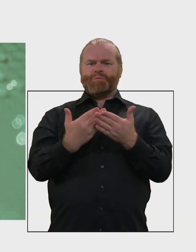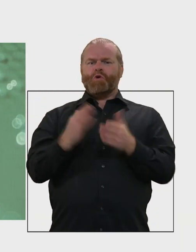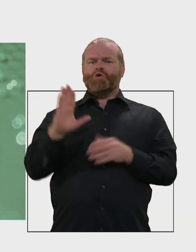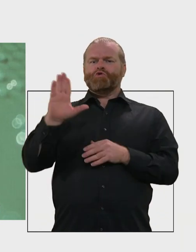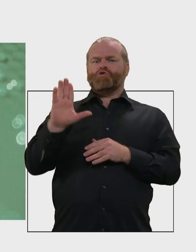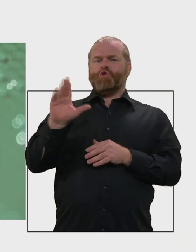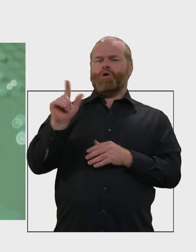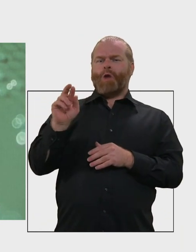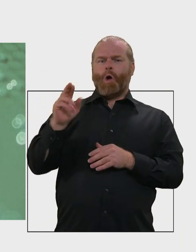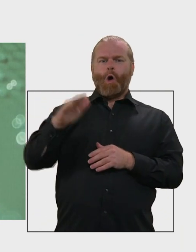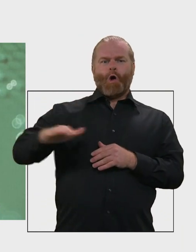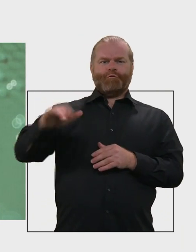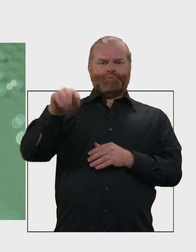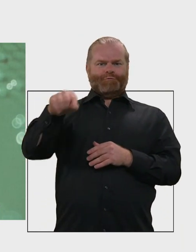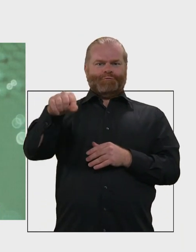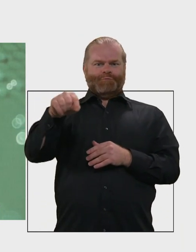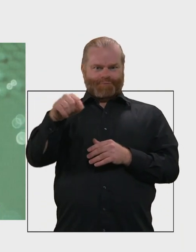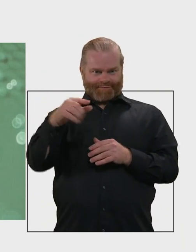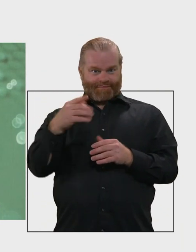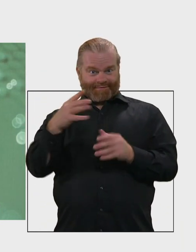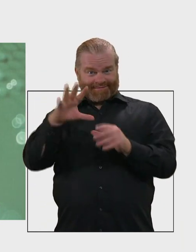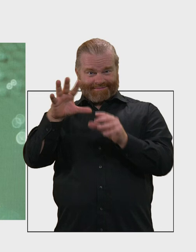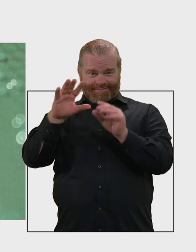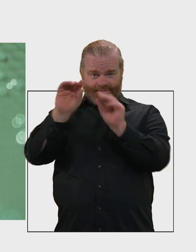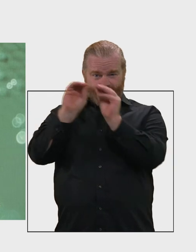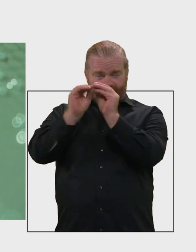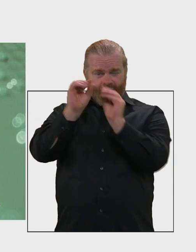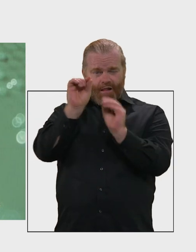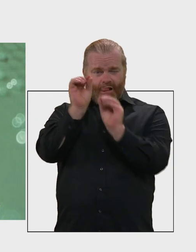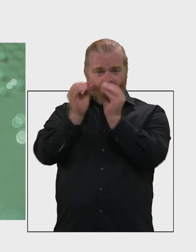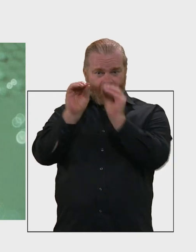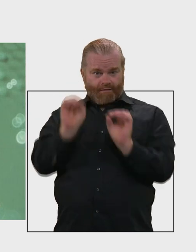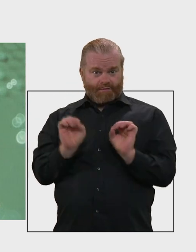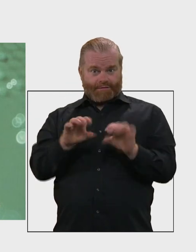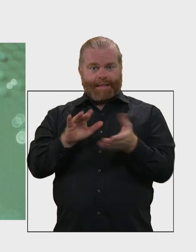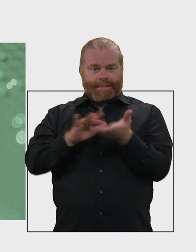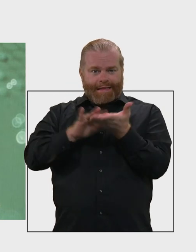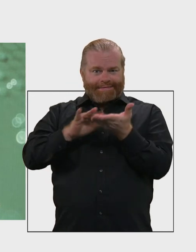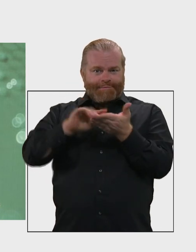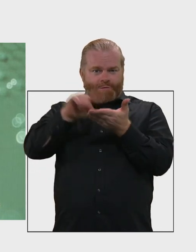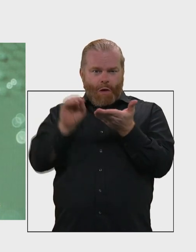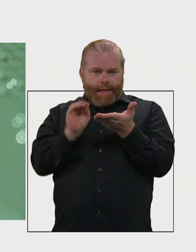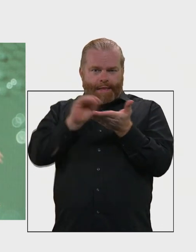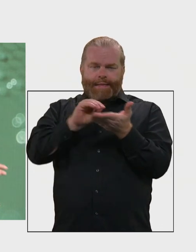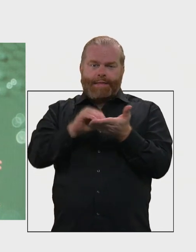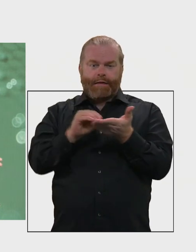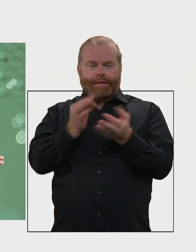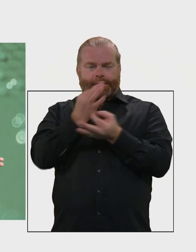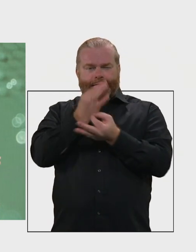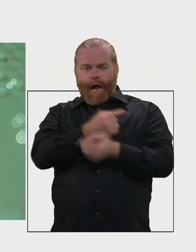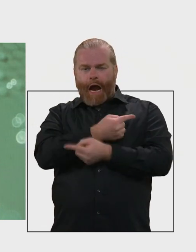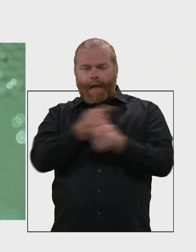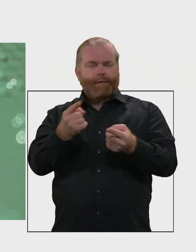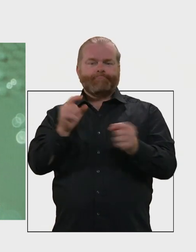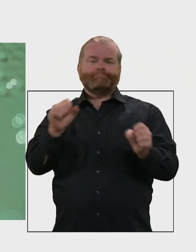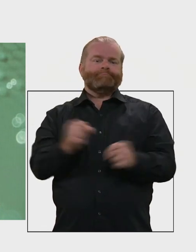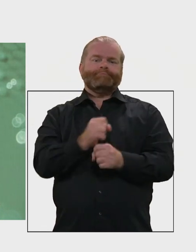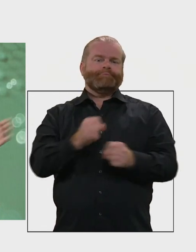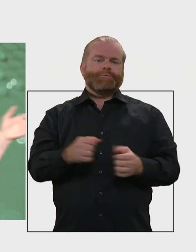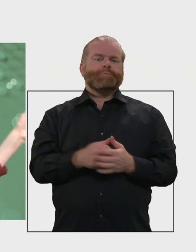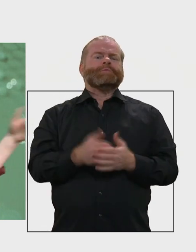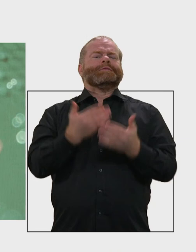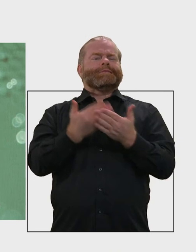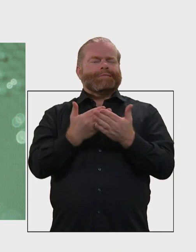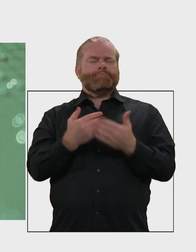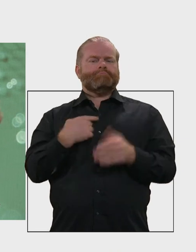Einzelheit darzustellen. Hier geht es also darum, wie reduzieren wir die Form ohne den Inhalt zu reduzieren. Okay. Und das